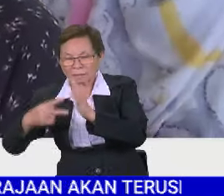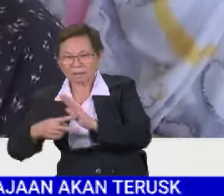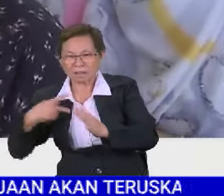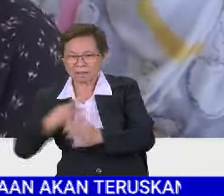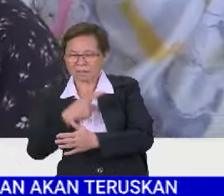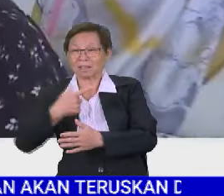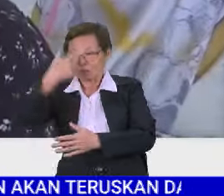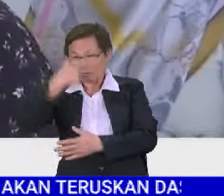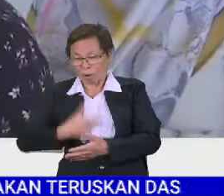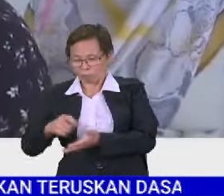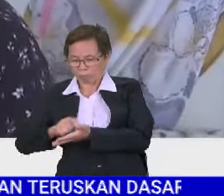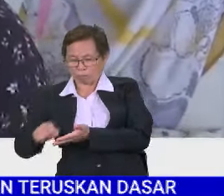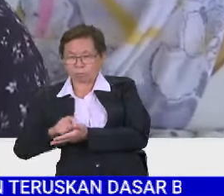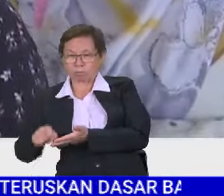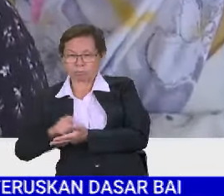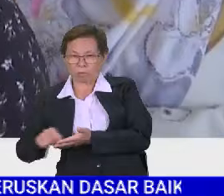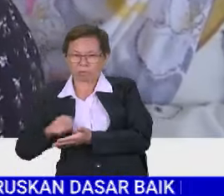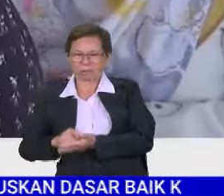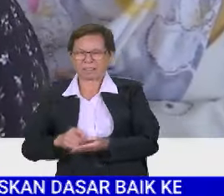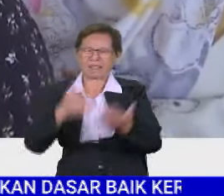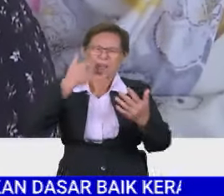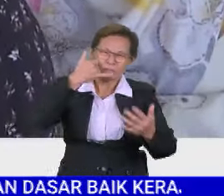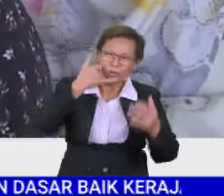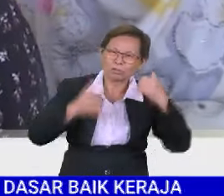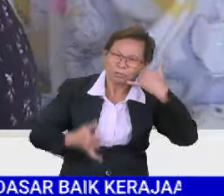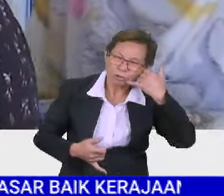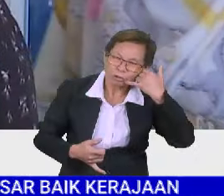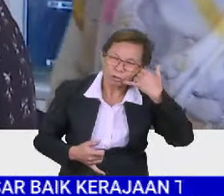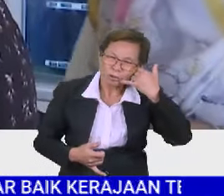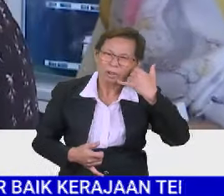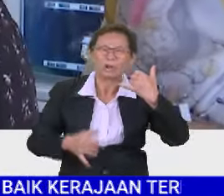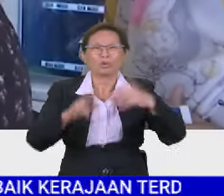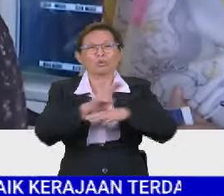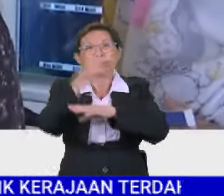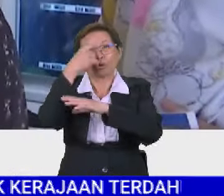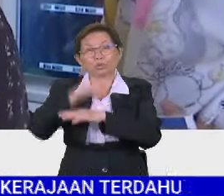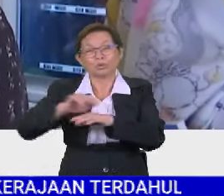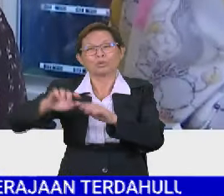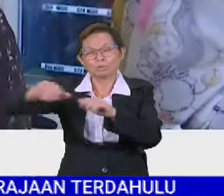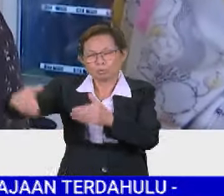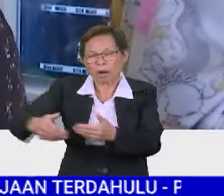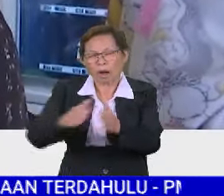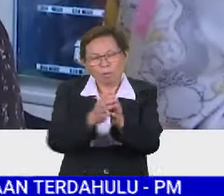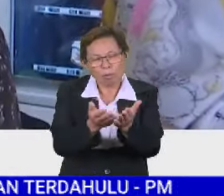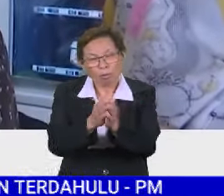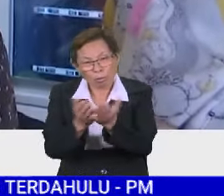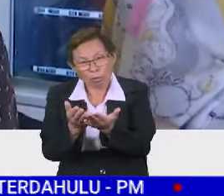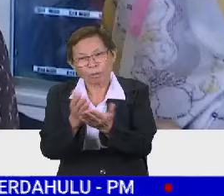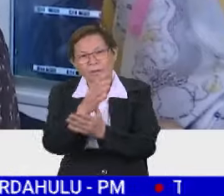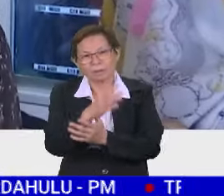inilah flatform yang kami boleh gunakan untuk memperkenalkan buku-buku